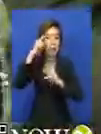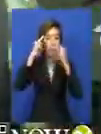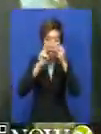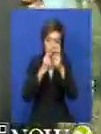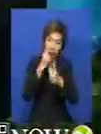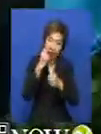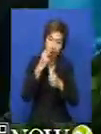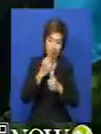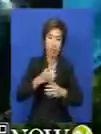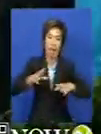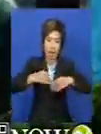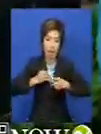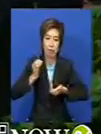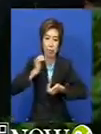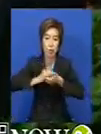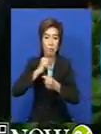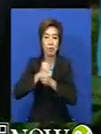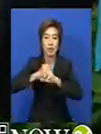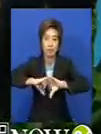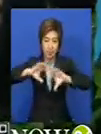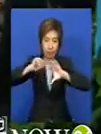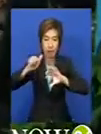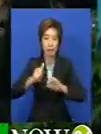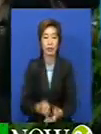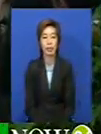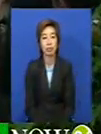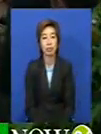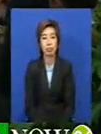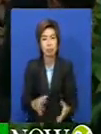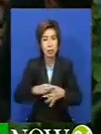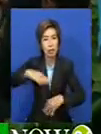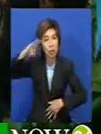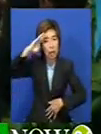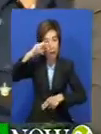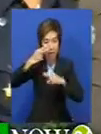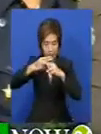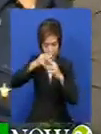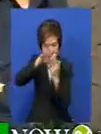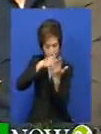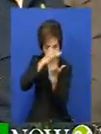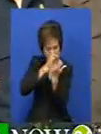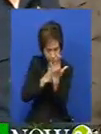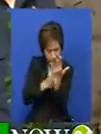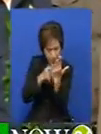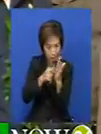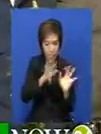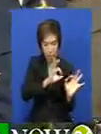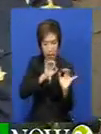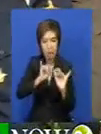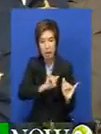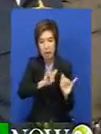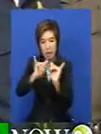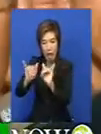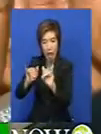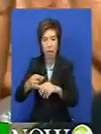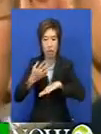วมรัฐบาลด้วย ครับส่วนประเด็นเรื่องโผทหารการปรับย้ายในทหารประจำปี2559รองน